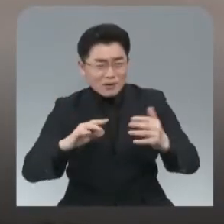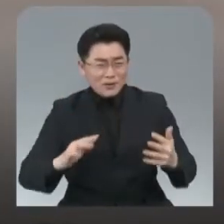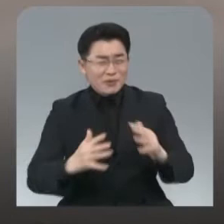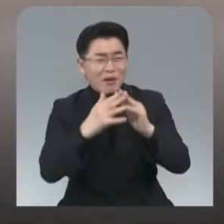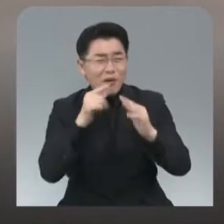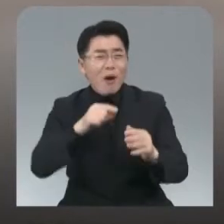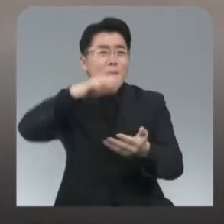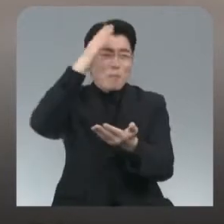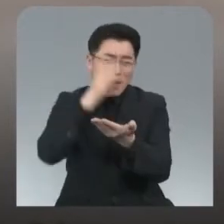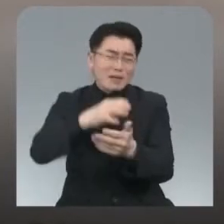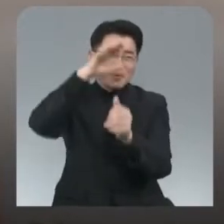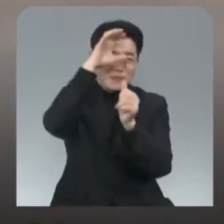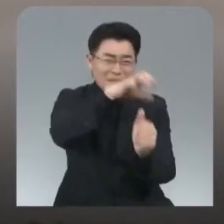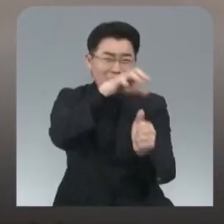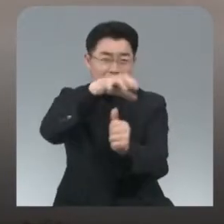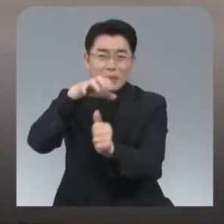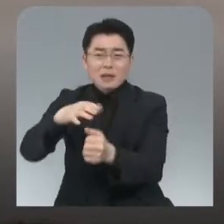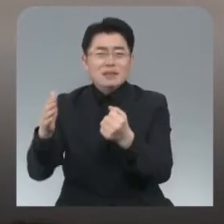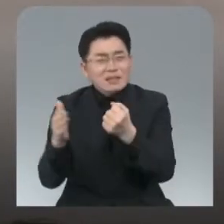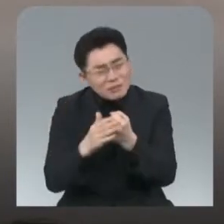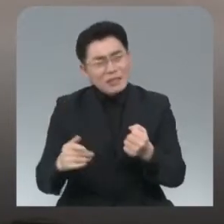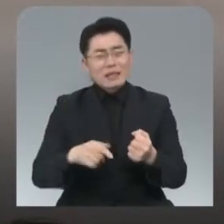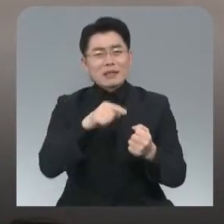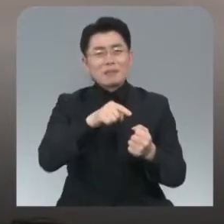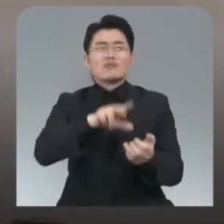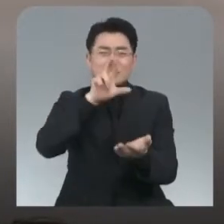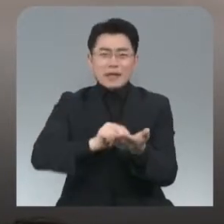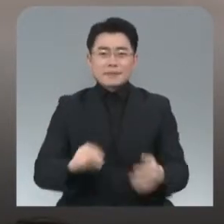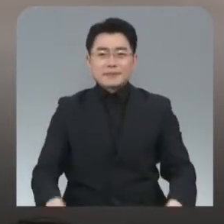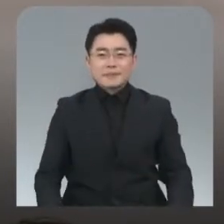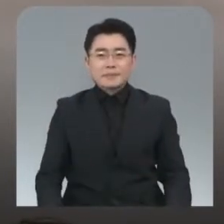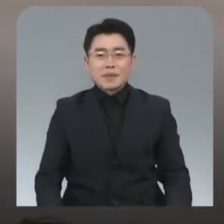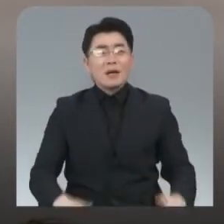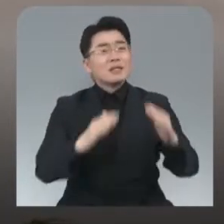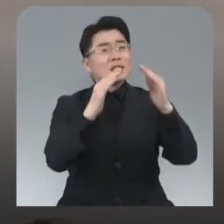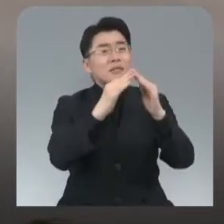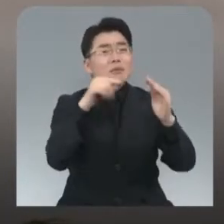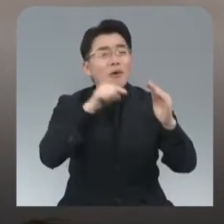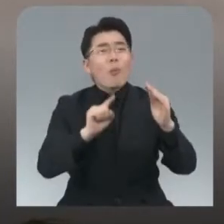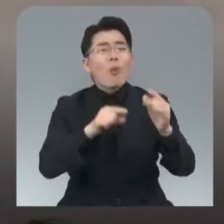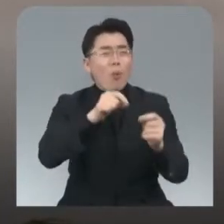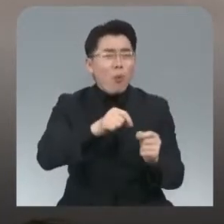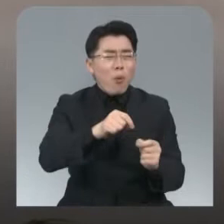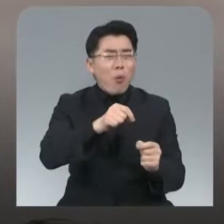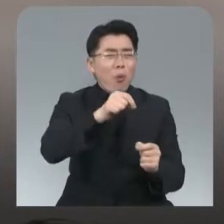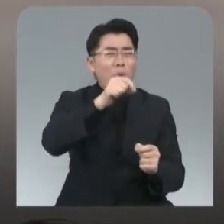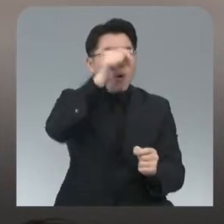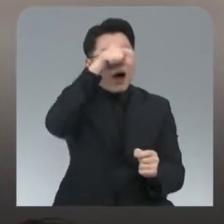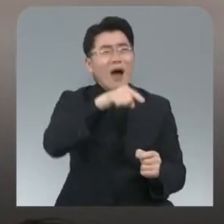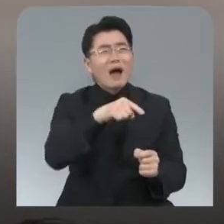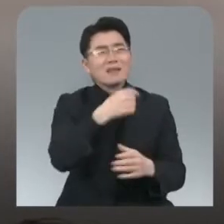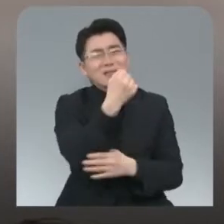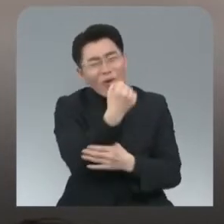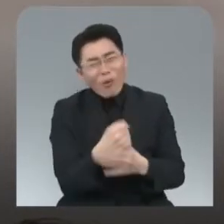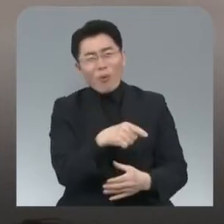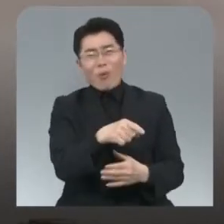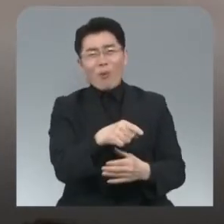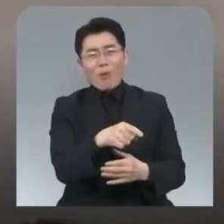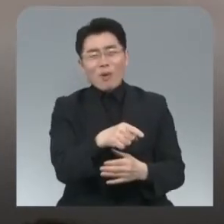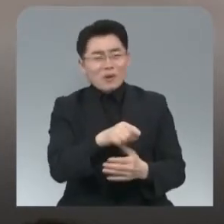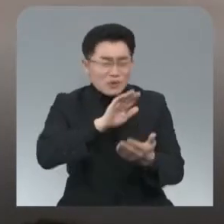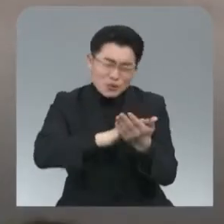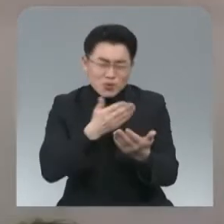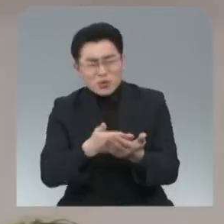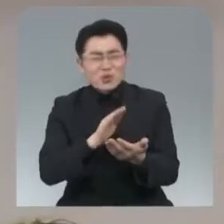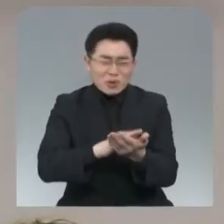취소시키고 주택 공급을 안 했습니다. 집이라고 하는 건 오래되면 이제 많이